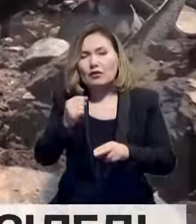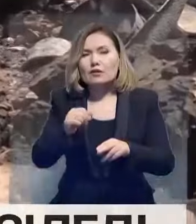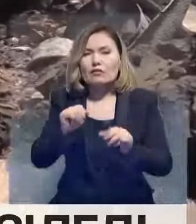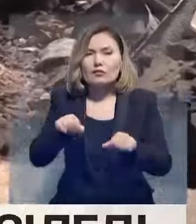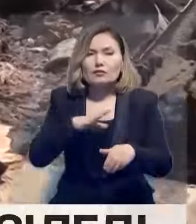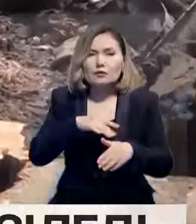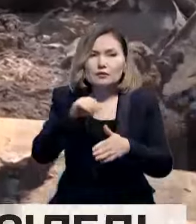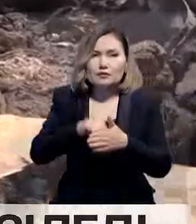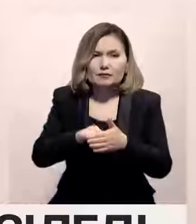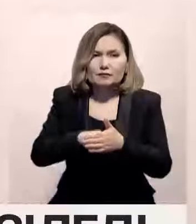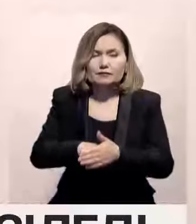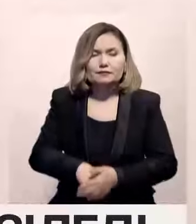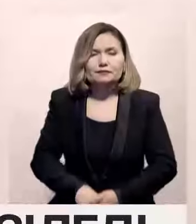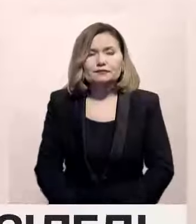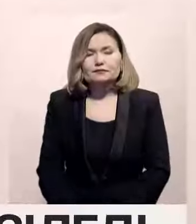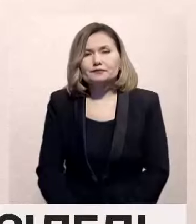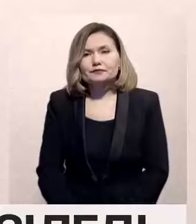мүмкін.